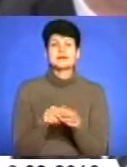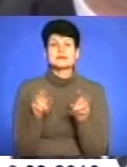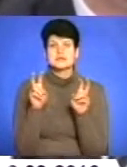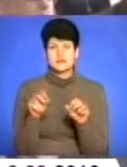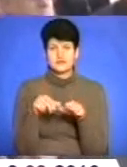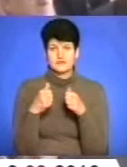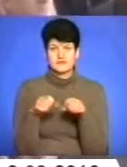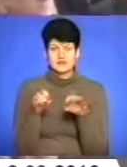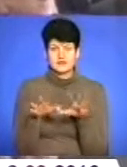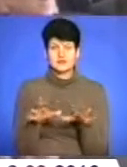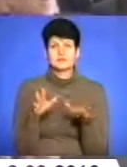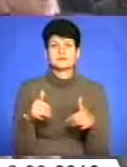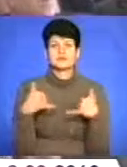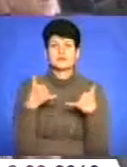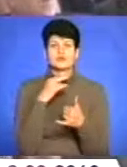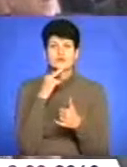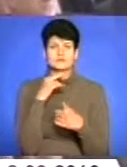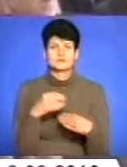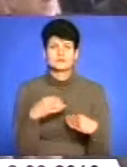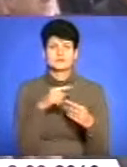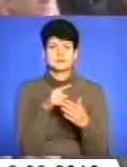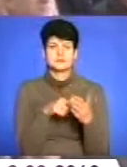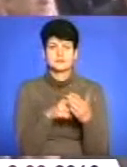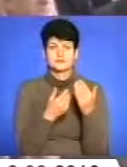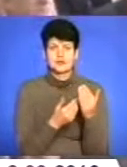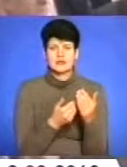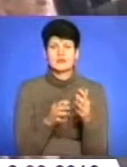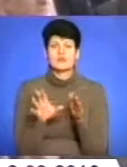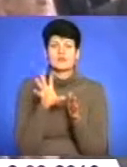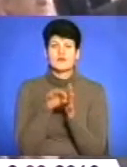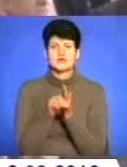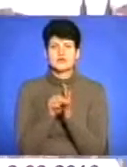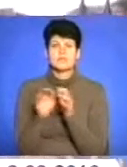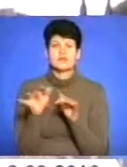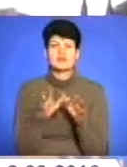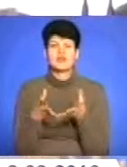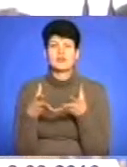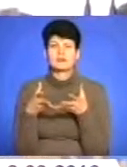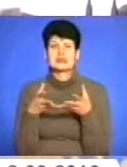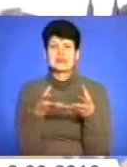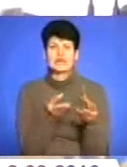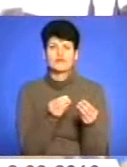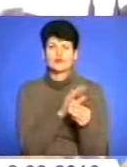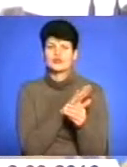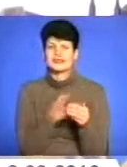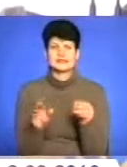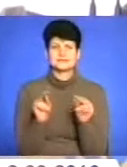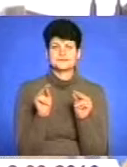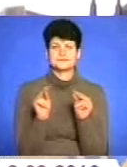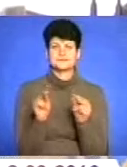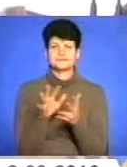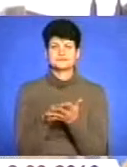вирішили приділити цьому питанню більше уваги, запровадивши механізм впливу на недобросовісних орендарів.